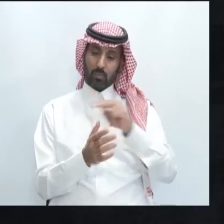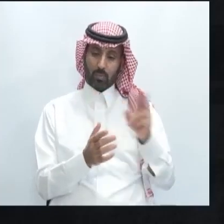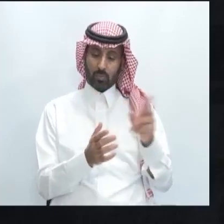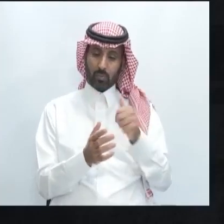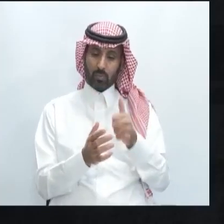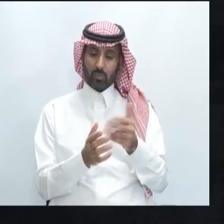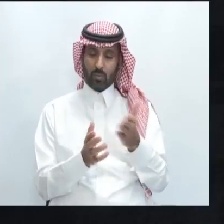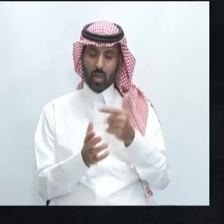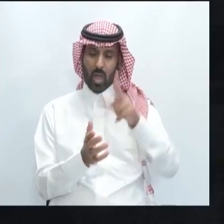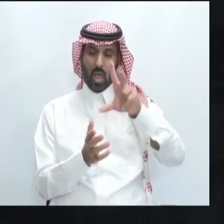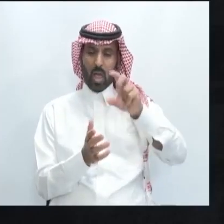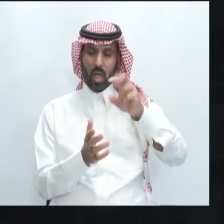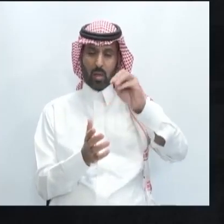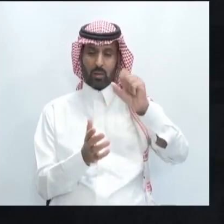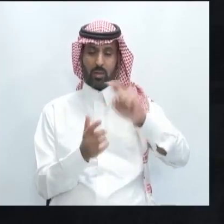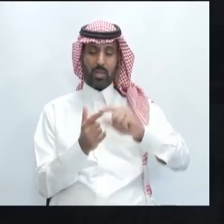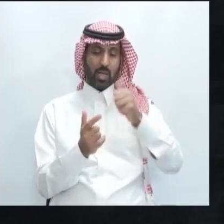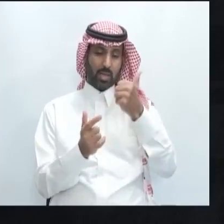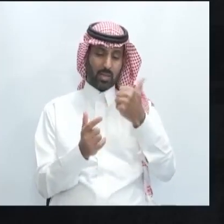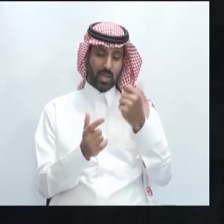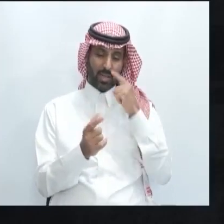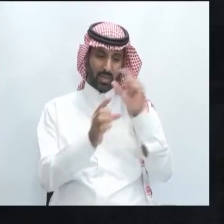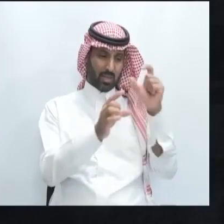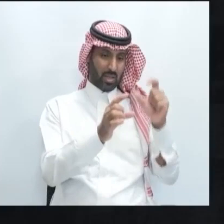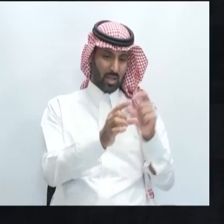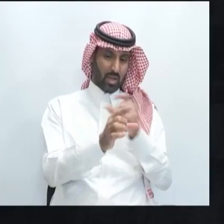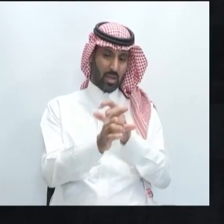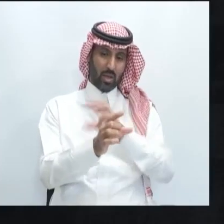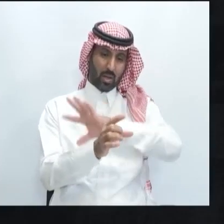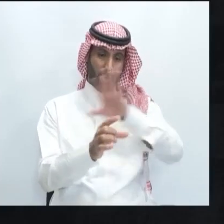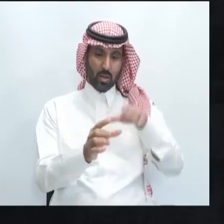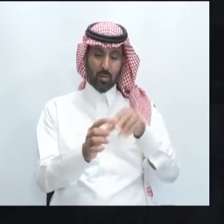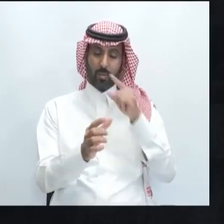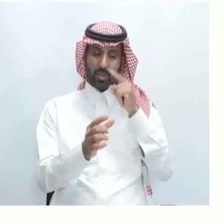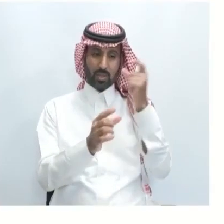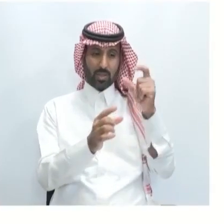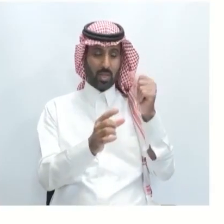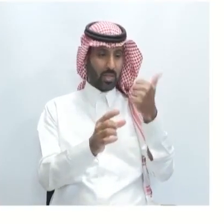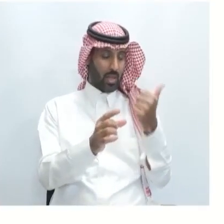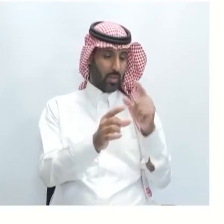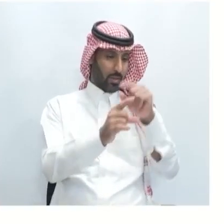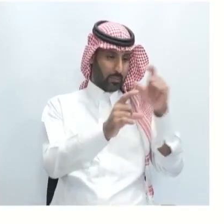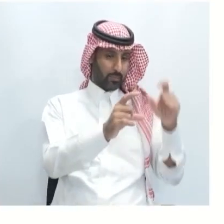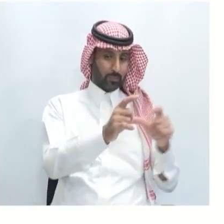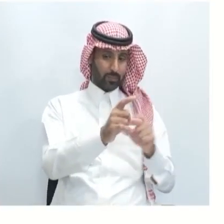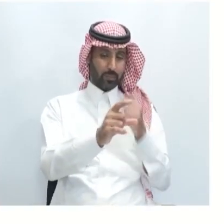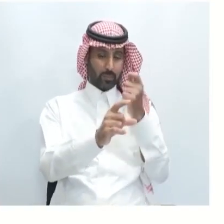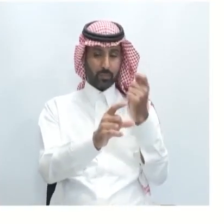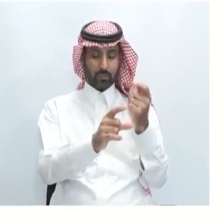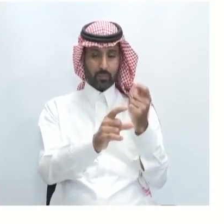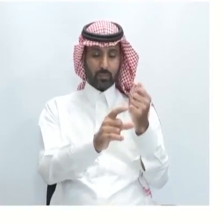نوع اليد كلاهما ست ذرات كربون كلاهما ماذا ست ذرات كربون وكلاهما اليد